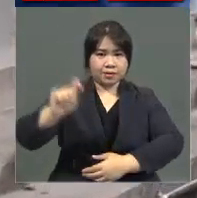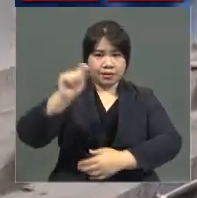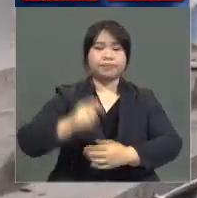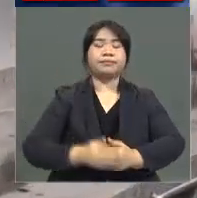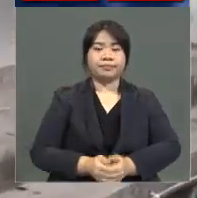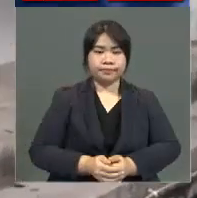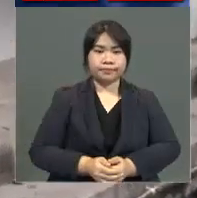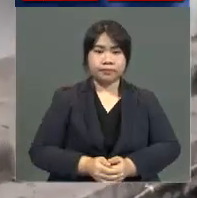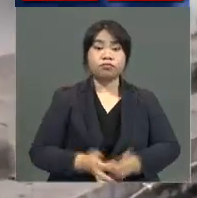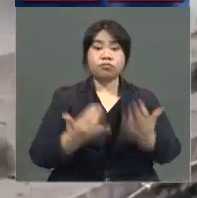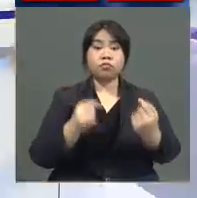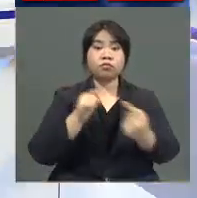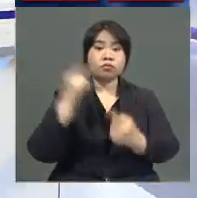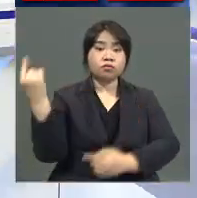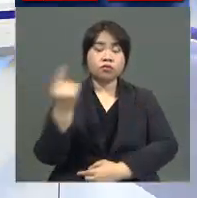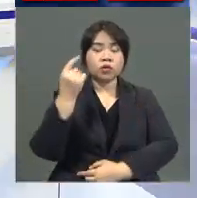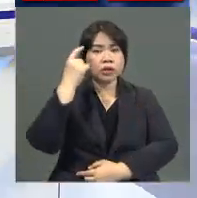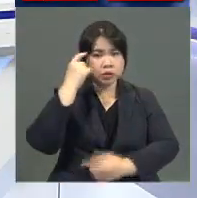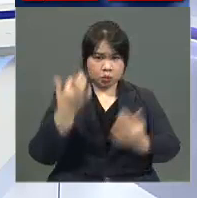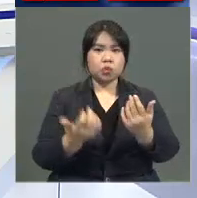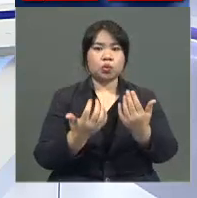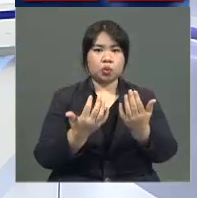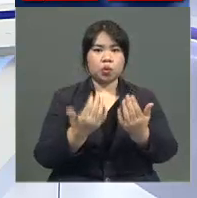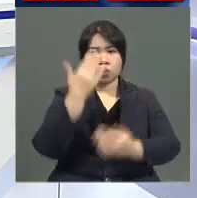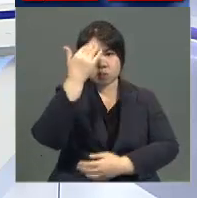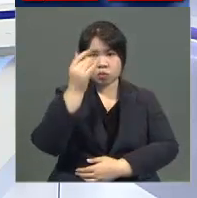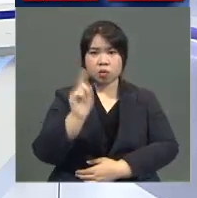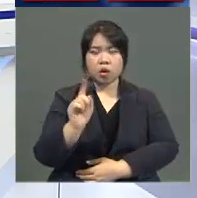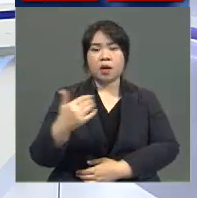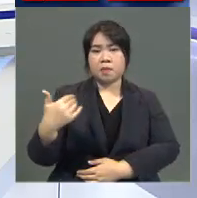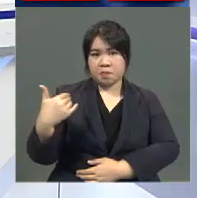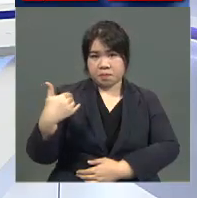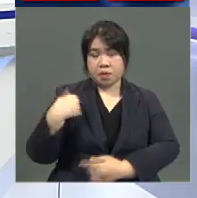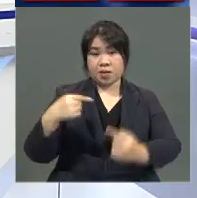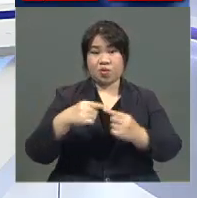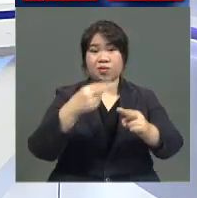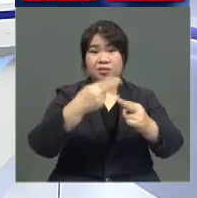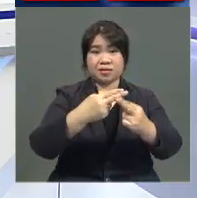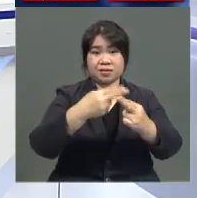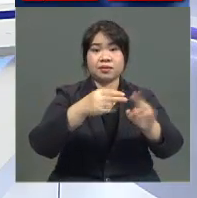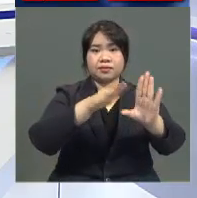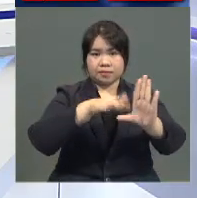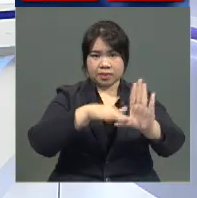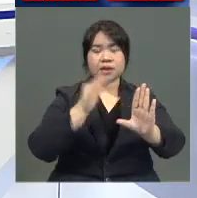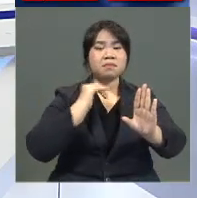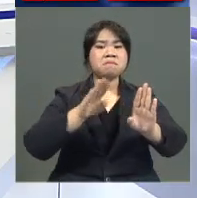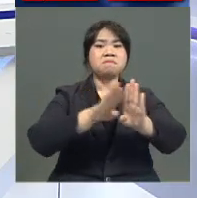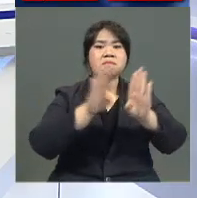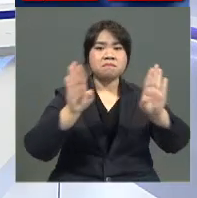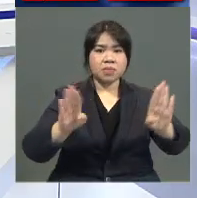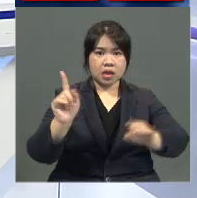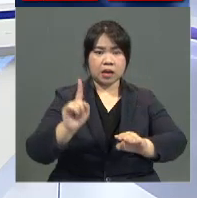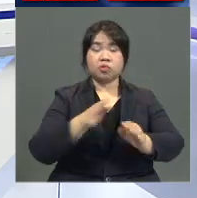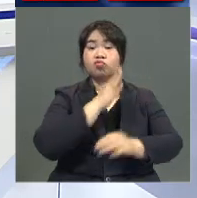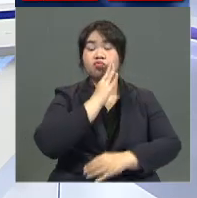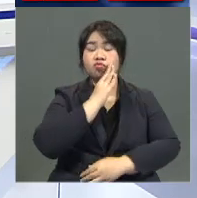งเรื่องของการท่องเที่ยวตอนนี้อาจจะต้องรอกันนะคะเพราะว่าในส่วนของเรื่องการลงทะเบียนเขาบอกว่าจะเปิดให้ในส่วนของ